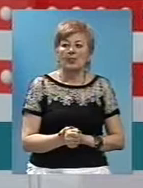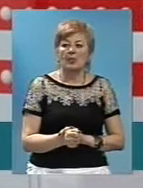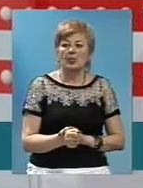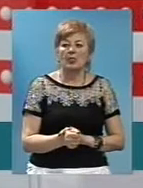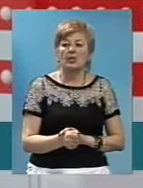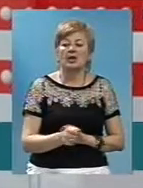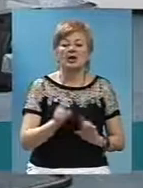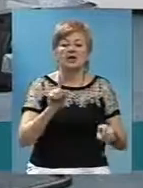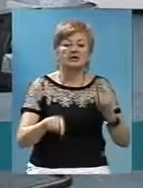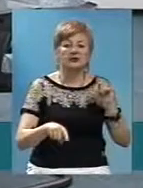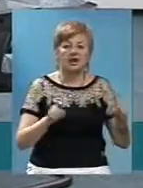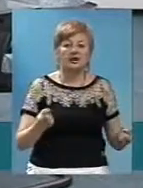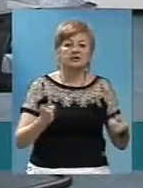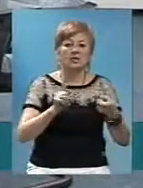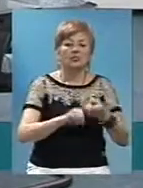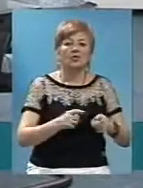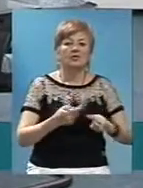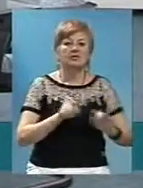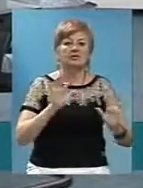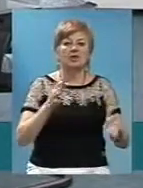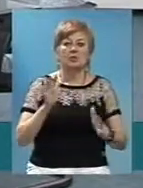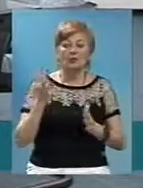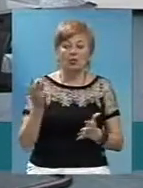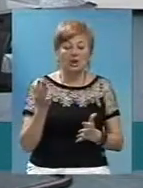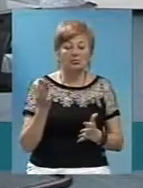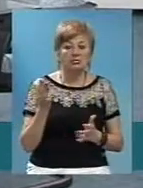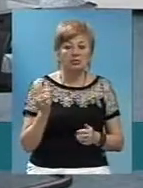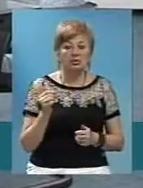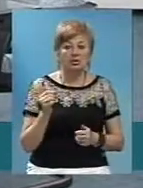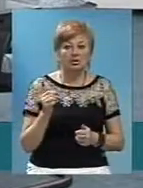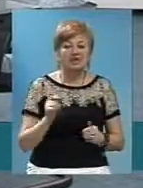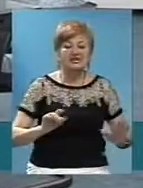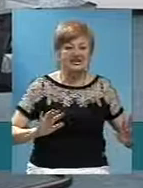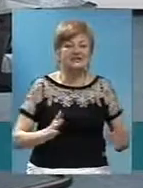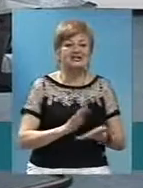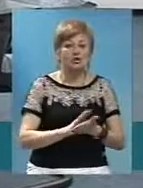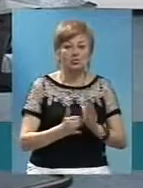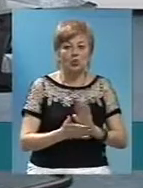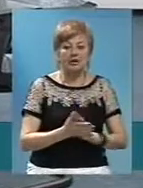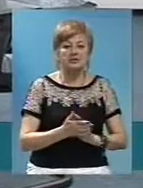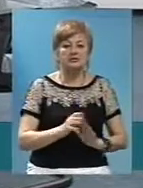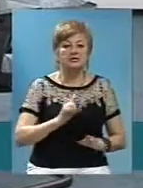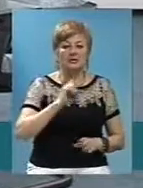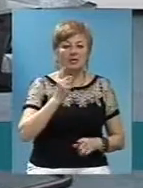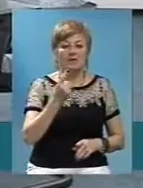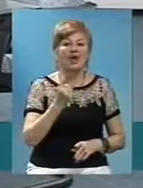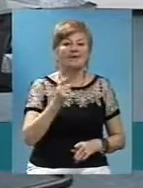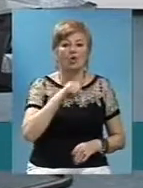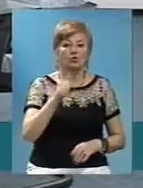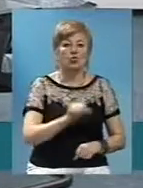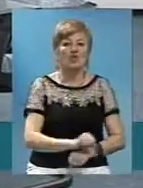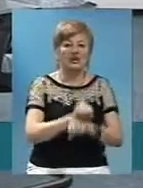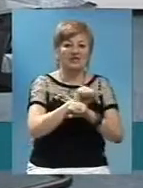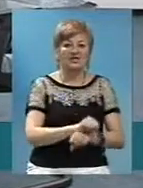Дехто пов'язує ці події винятково з ситуацією перших років революції і